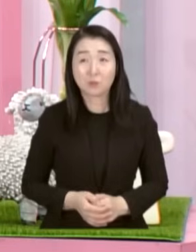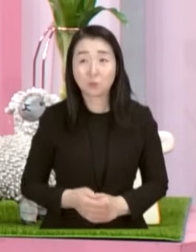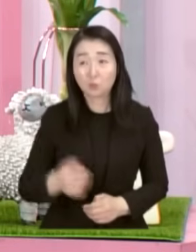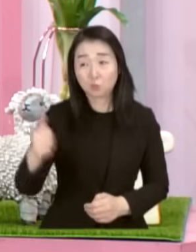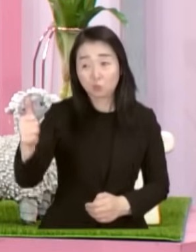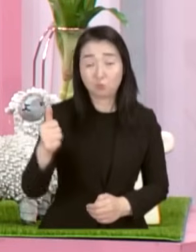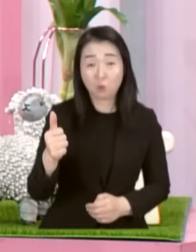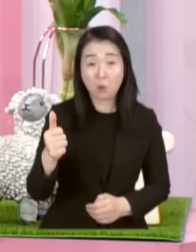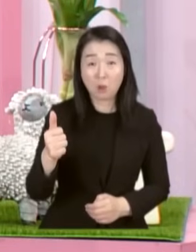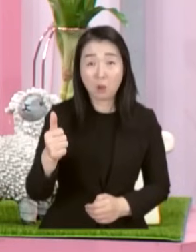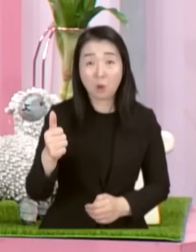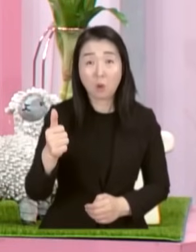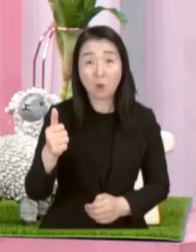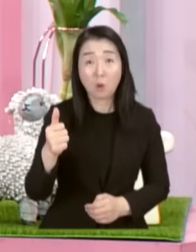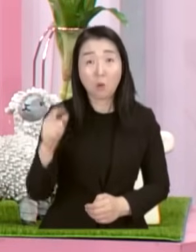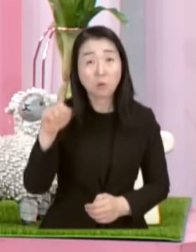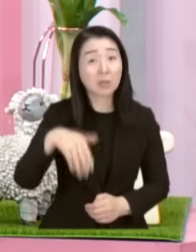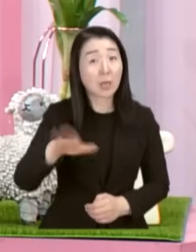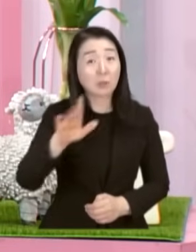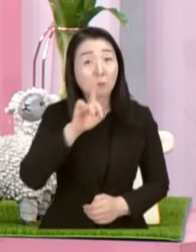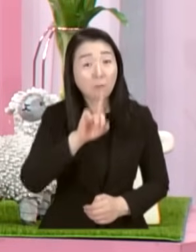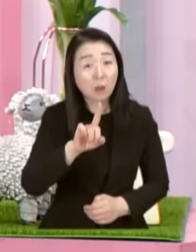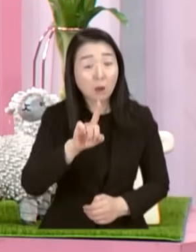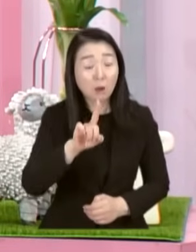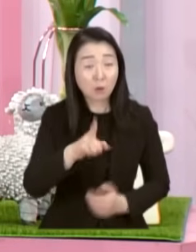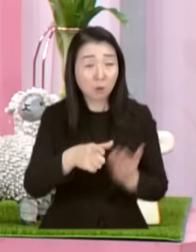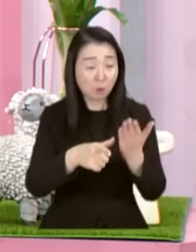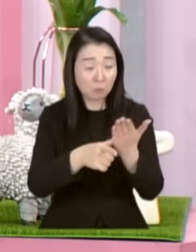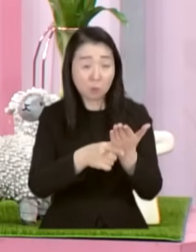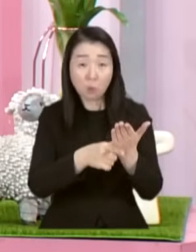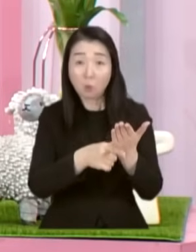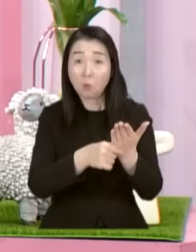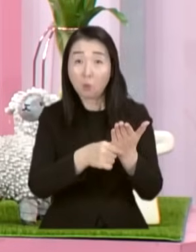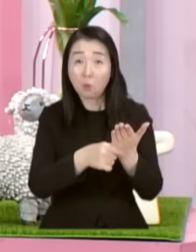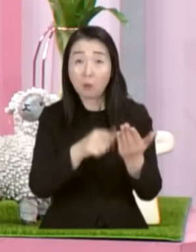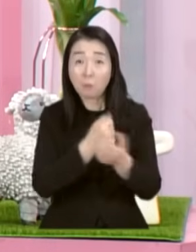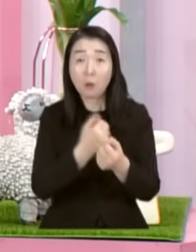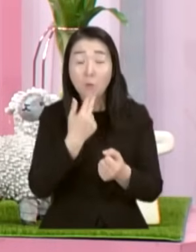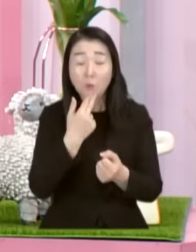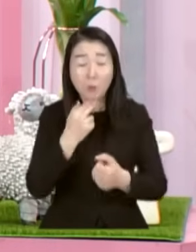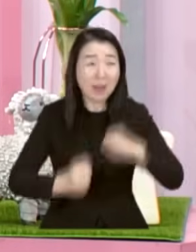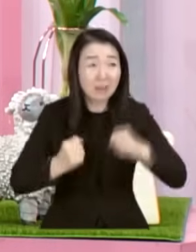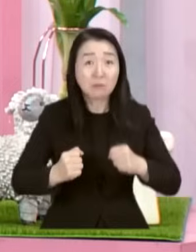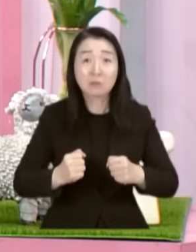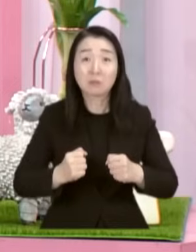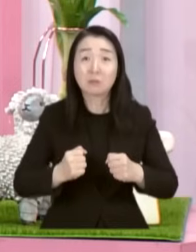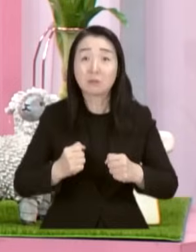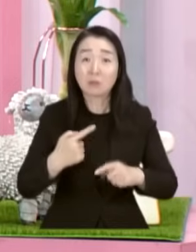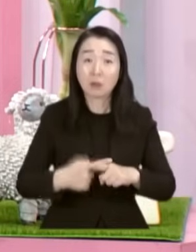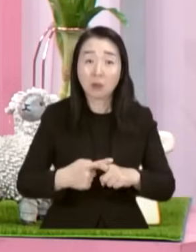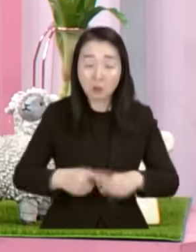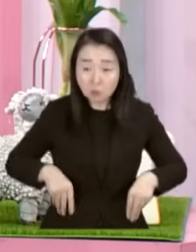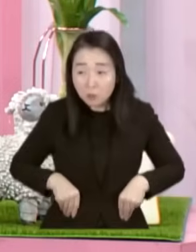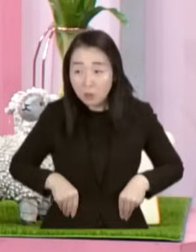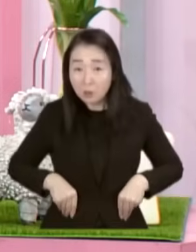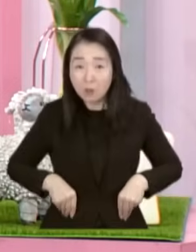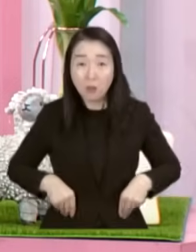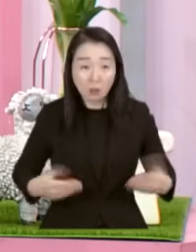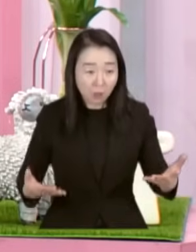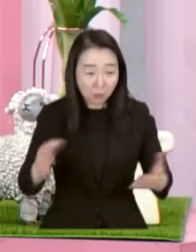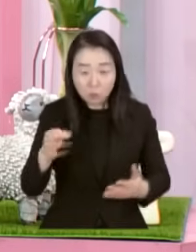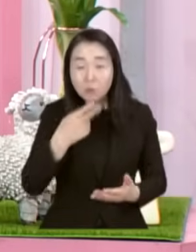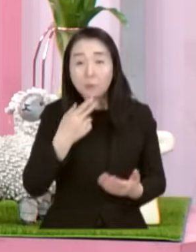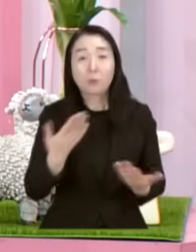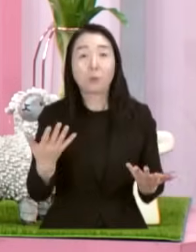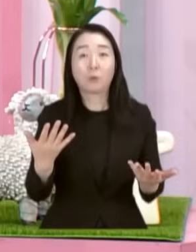아저씨가 오더니 어디까지 가시네요. 표를 안 끊고 탔어요. 빨리 뛰다가 주머니를